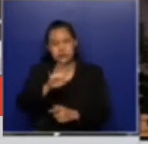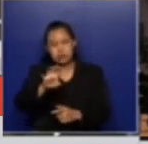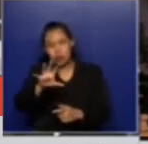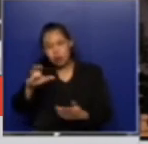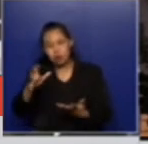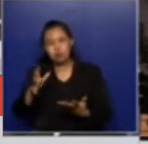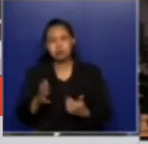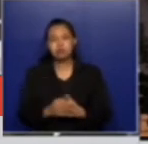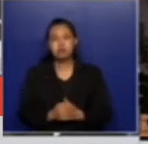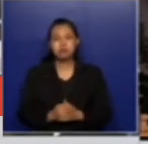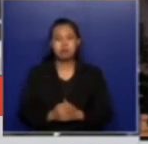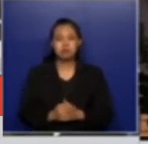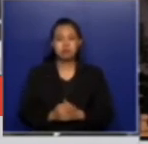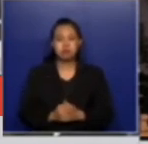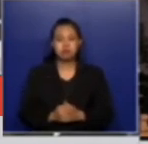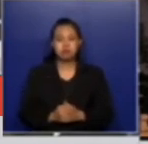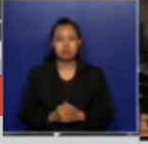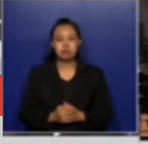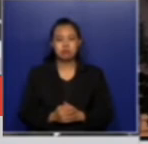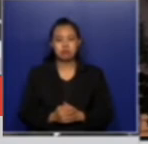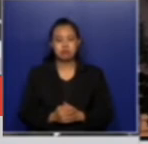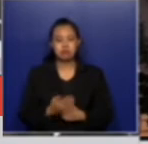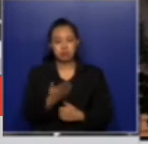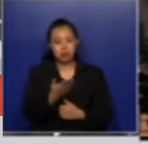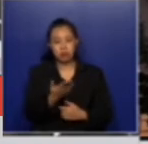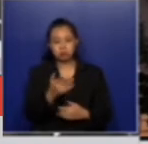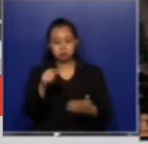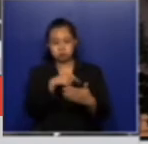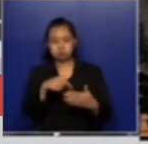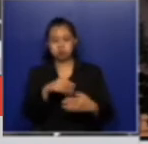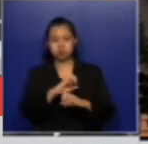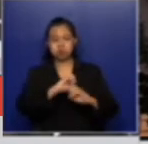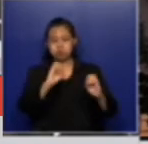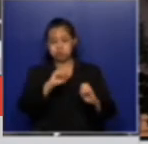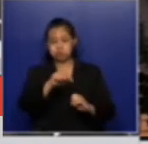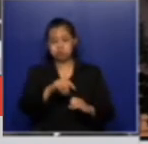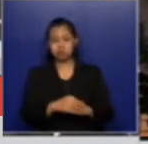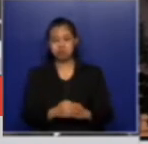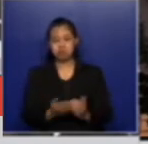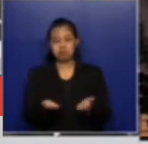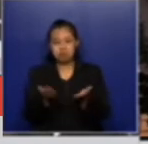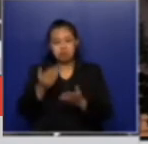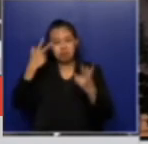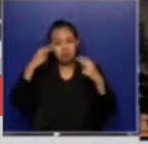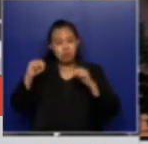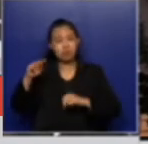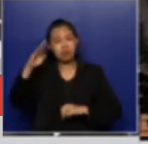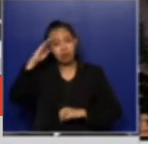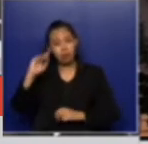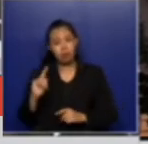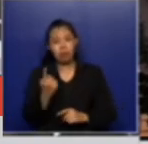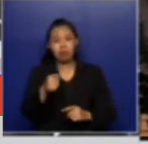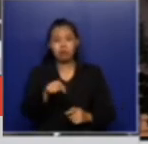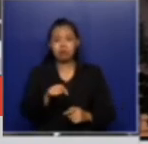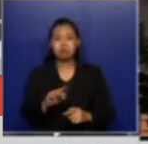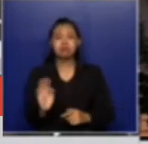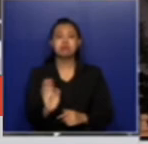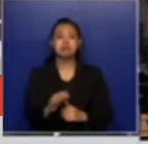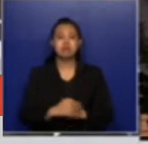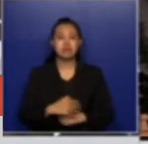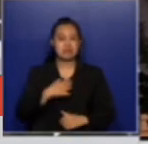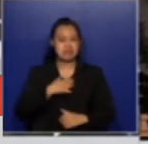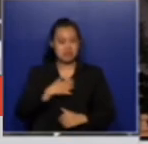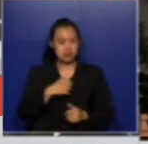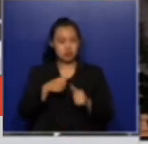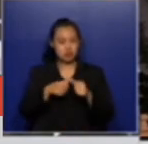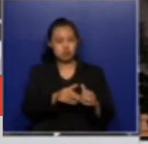ย่างนี้เนี่ยกวงแกไม่เคยเลือกตั้งนี่ก็ไปยุลุงตู่ผมได้ยังไงลุงตู่ก็ยังอยากอยู่นานๆนี่